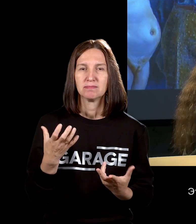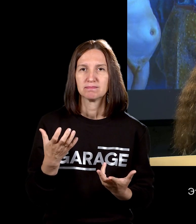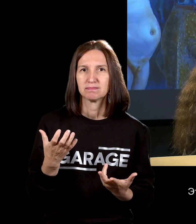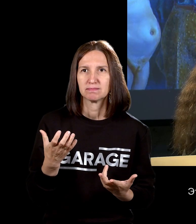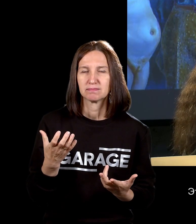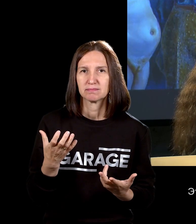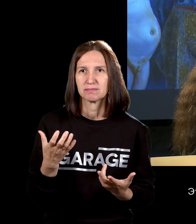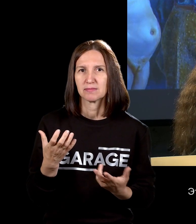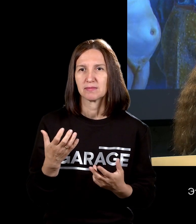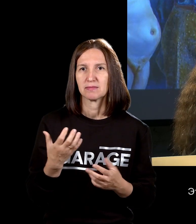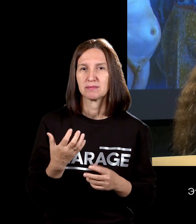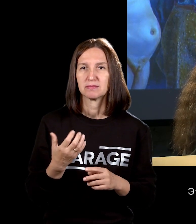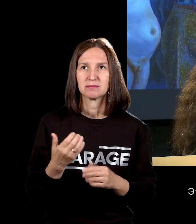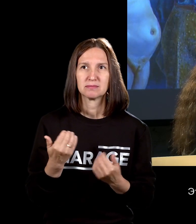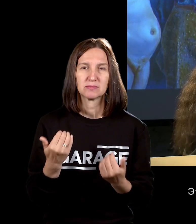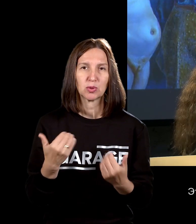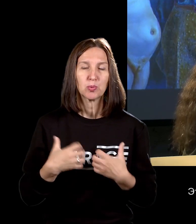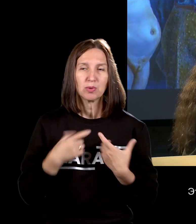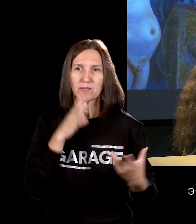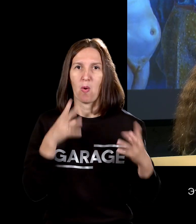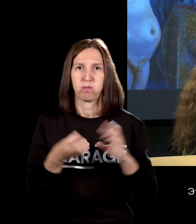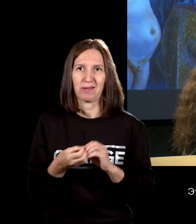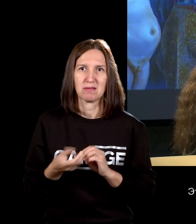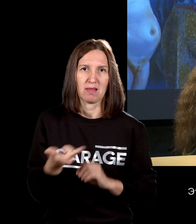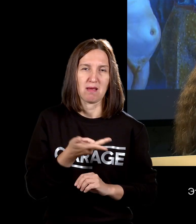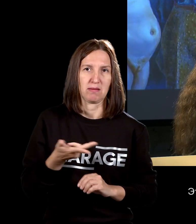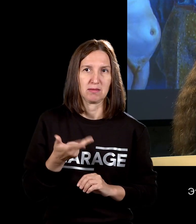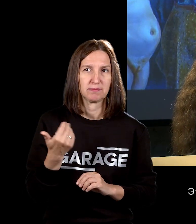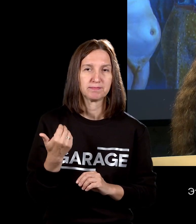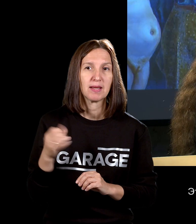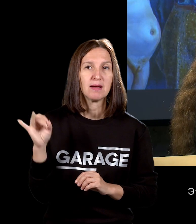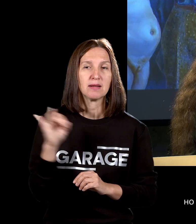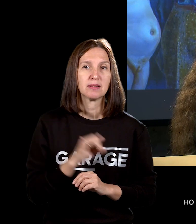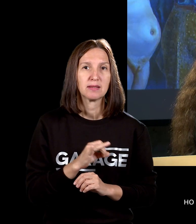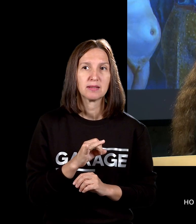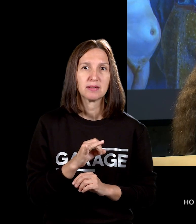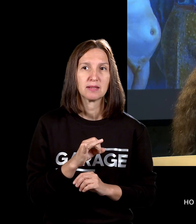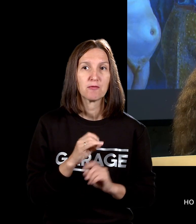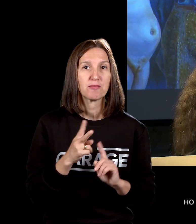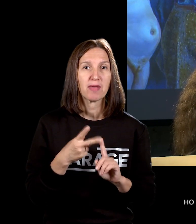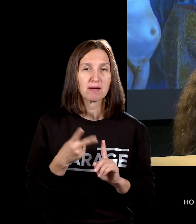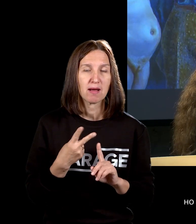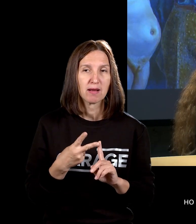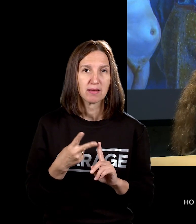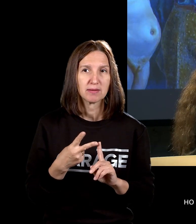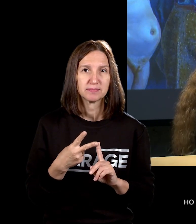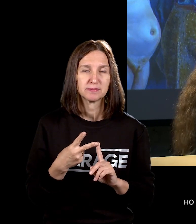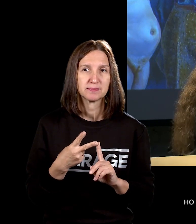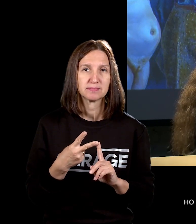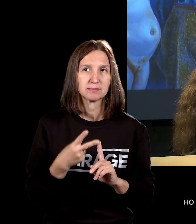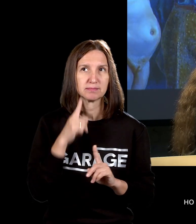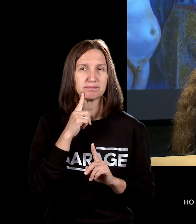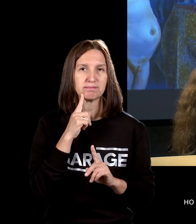их сюжетов, это, конечно, то, что их объединяет, на первый взгляд. И вторая история, которая как бы не